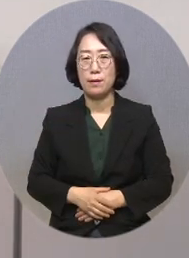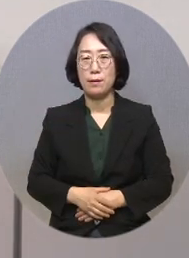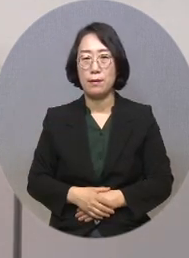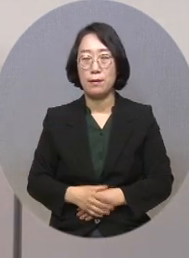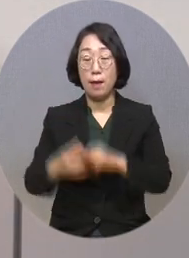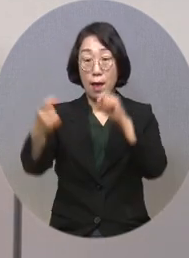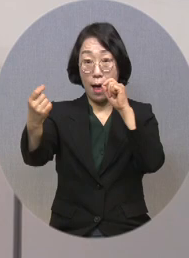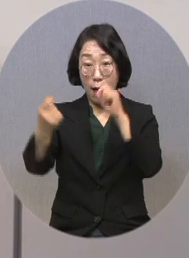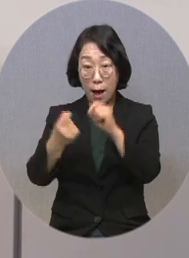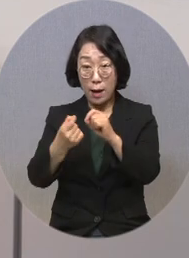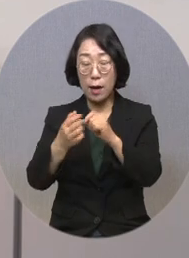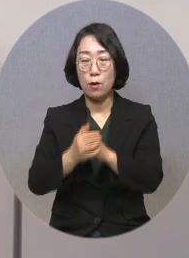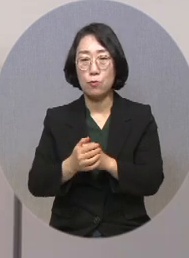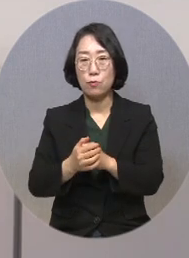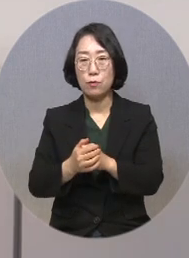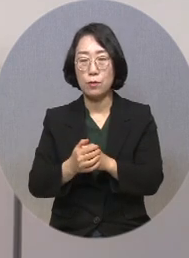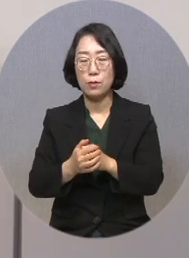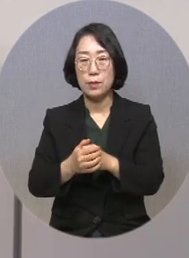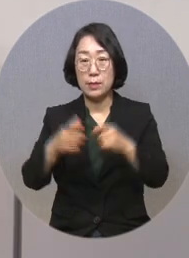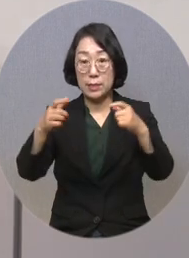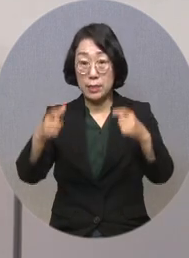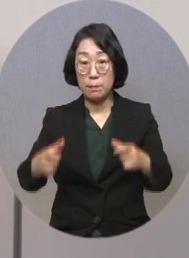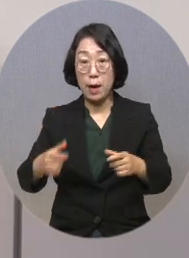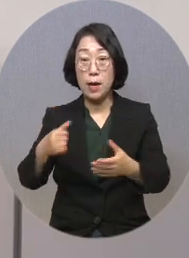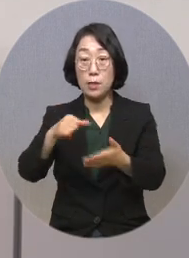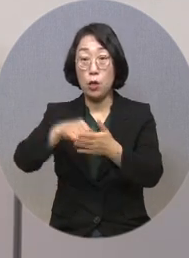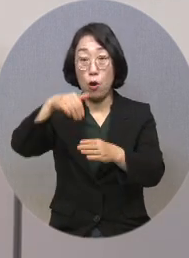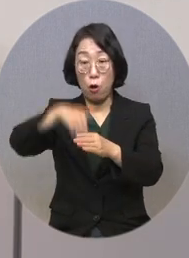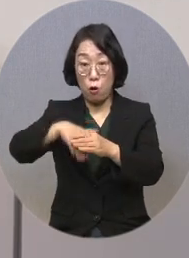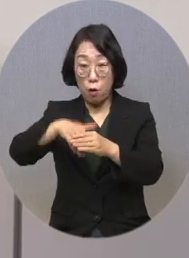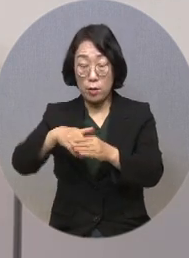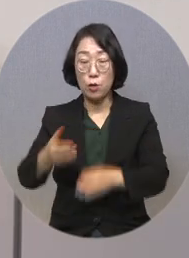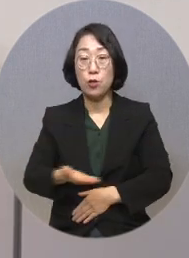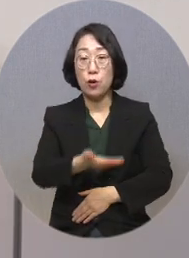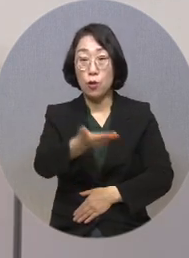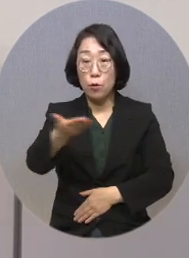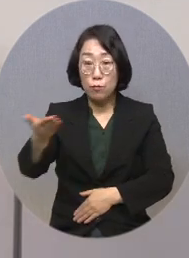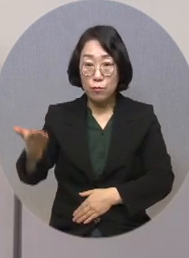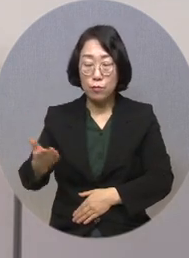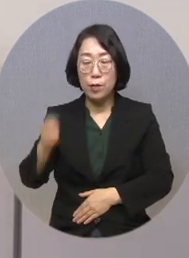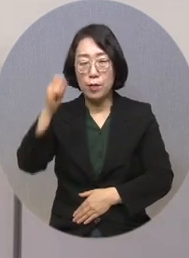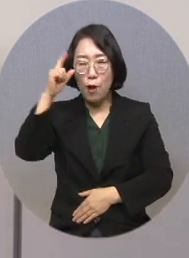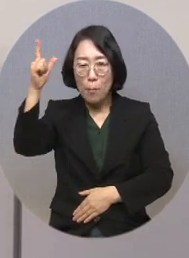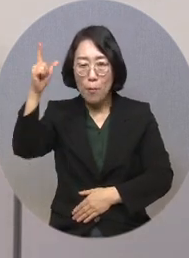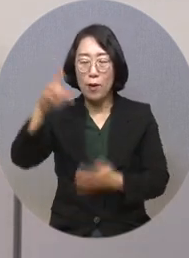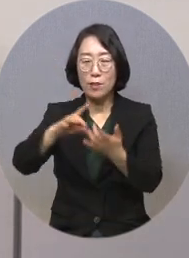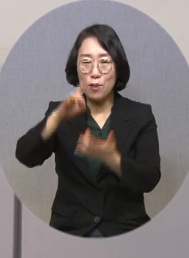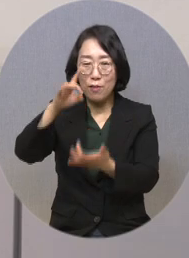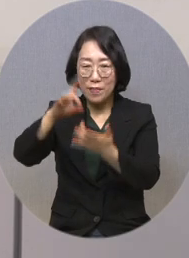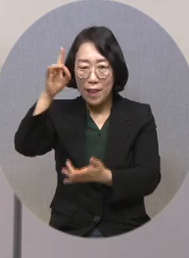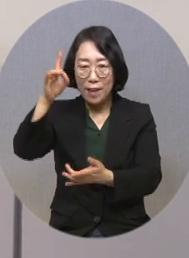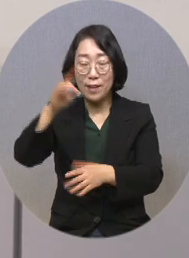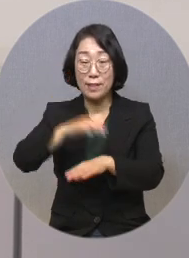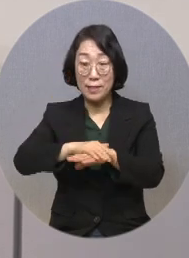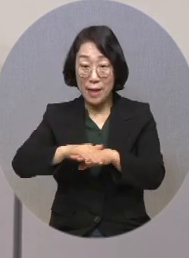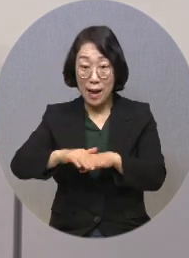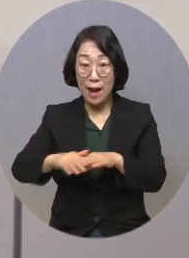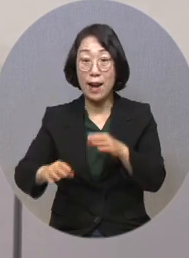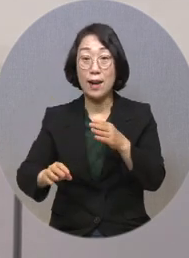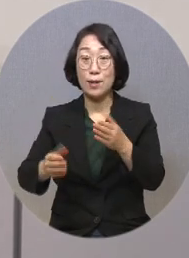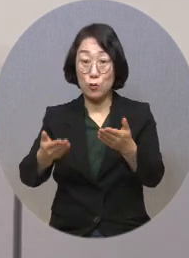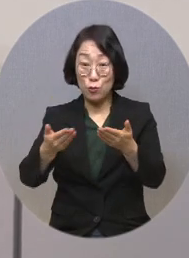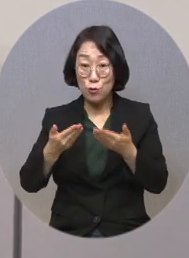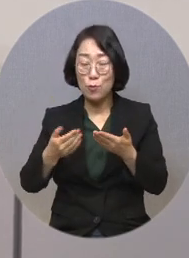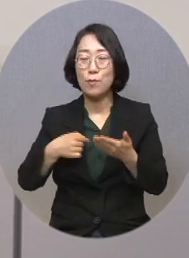다가오는 6.13 지방선거에서 시민 여러분의 현명한 판단만이 침체된